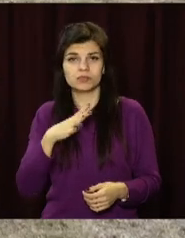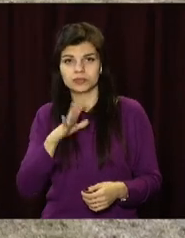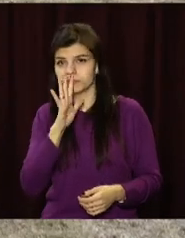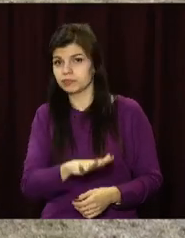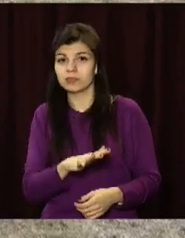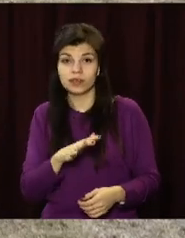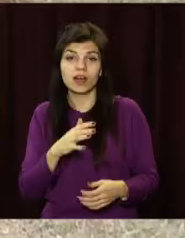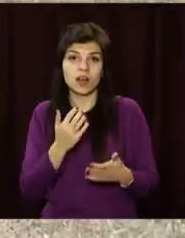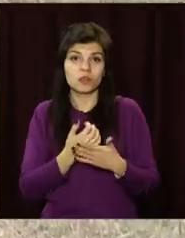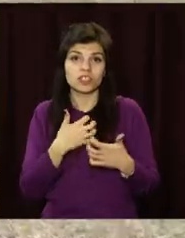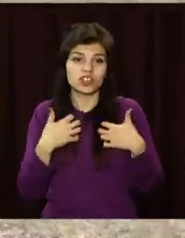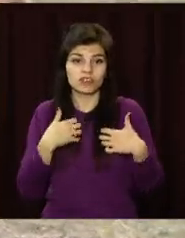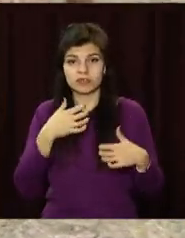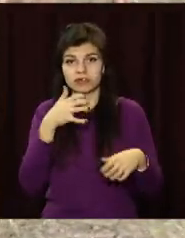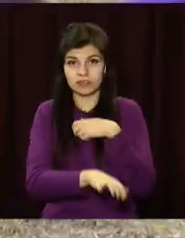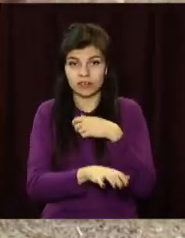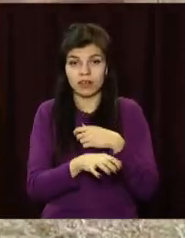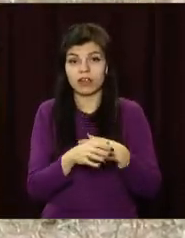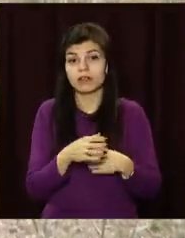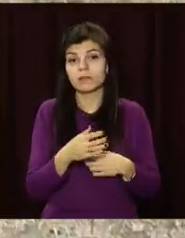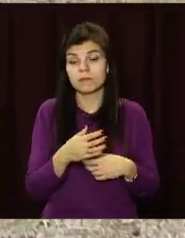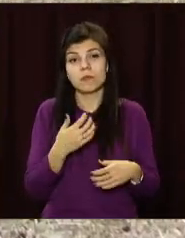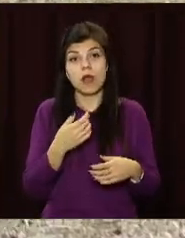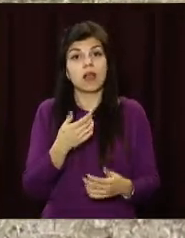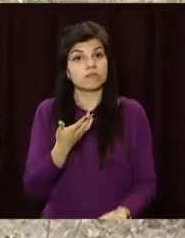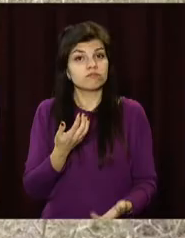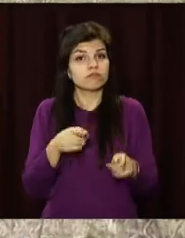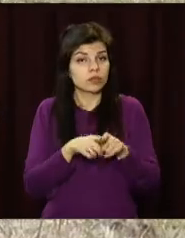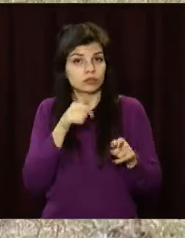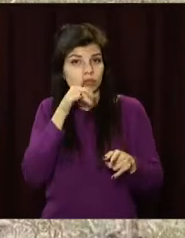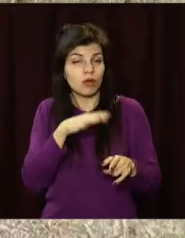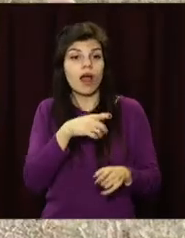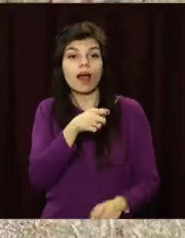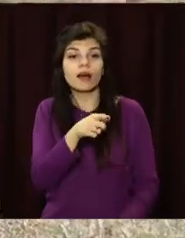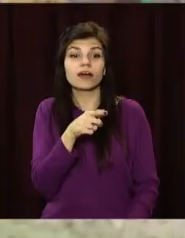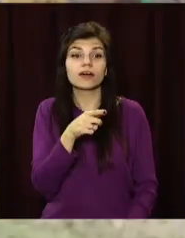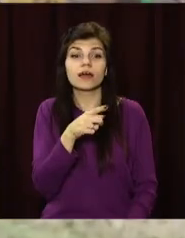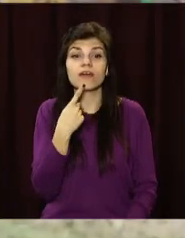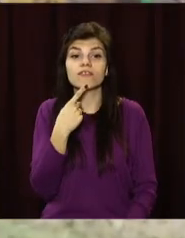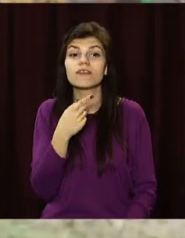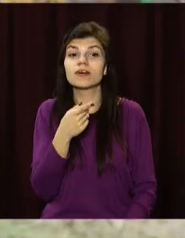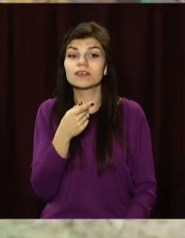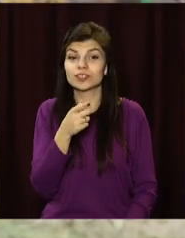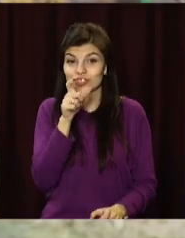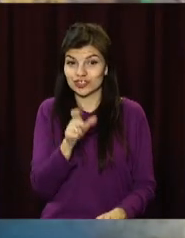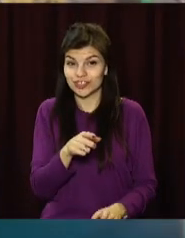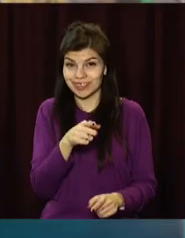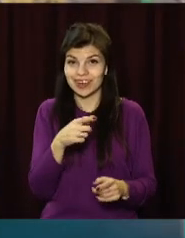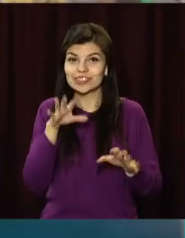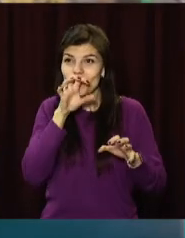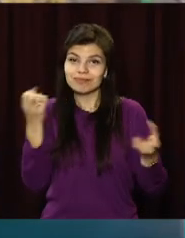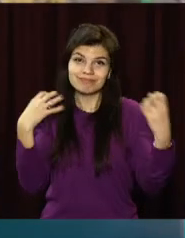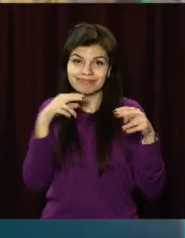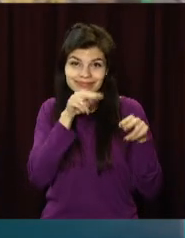обирає своїм підопічним нових господарів, до справи підходить більш ніж відповідально. По вопросам, задаваємим чоловіком, я вже